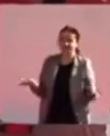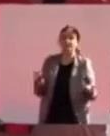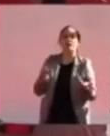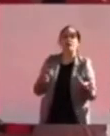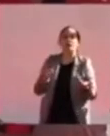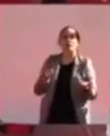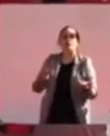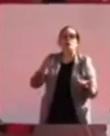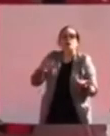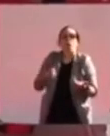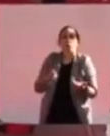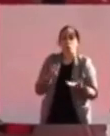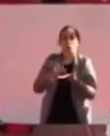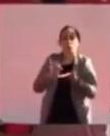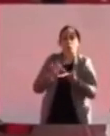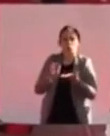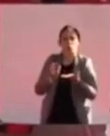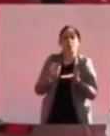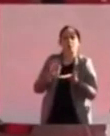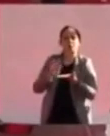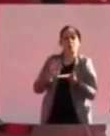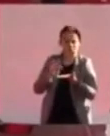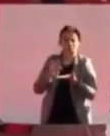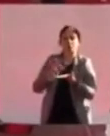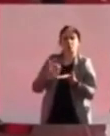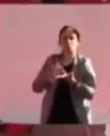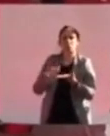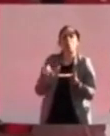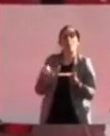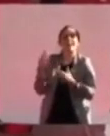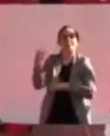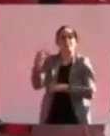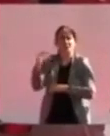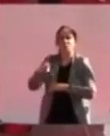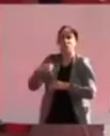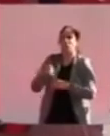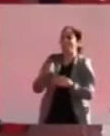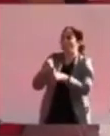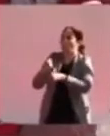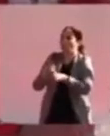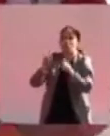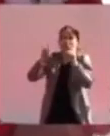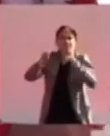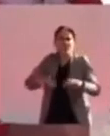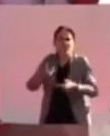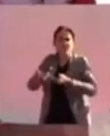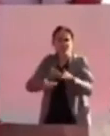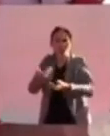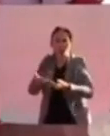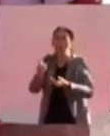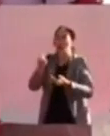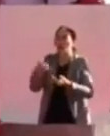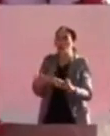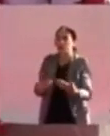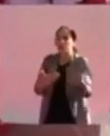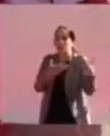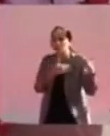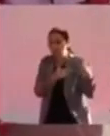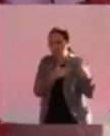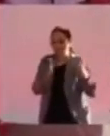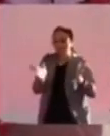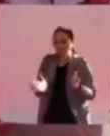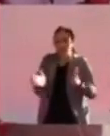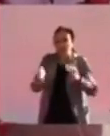specializzazione ci si ritrova a lavorare a tutti gli effetti spesso sorreggendo all'attività clinica di interi reparti provati da definanziamento